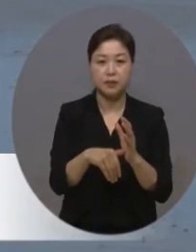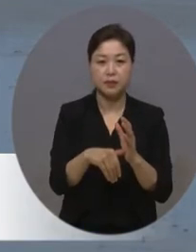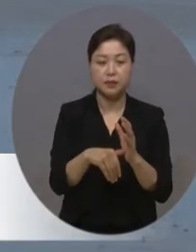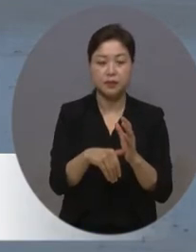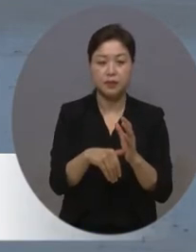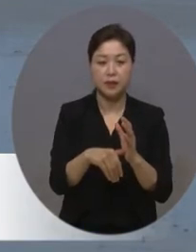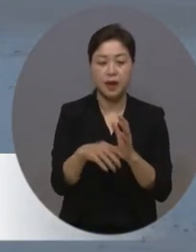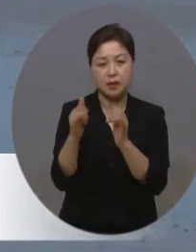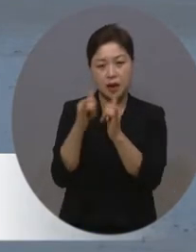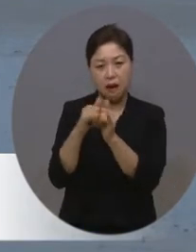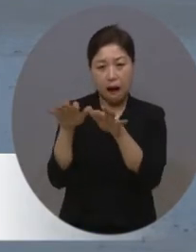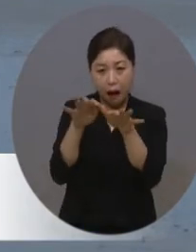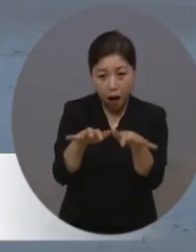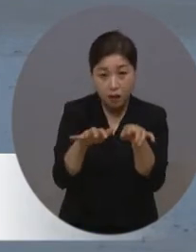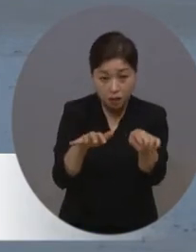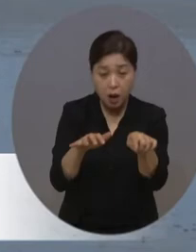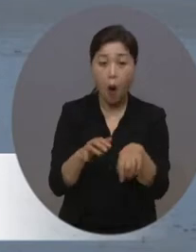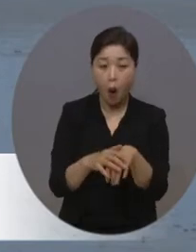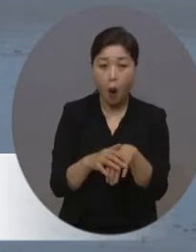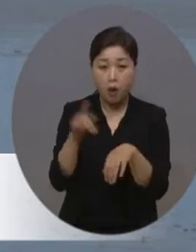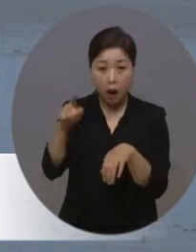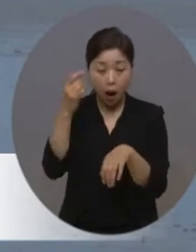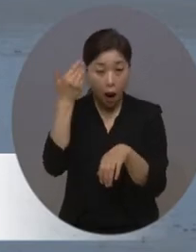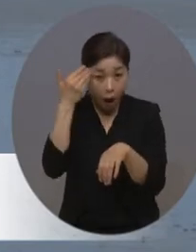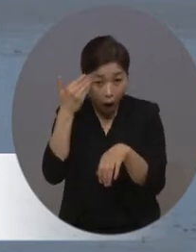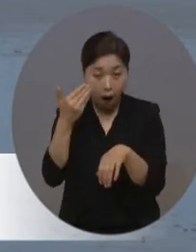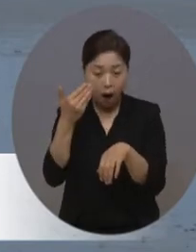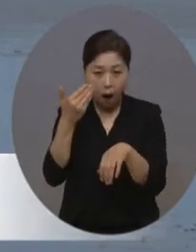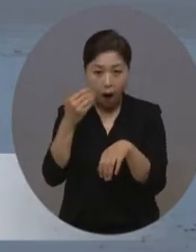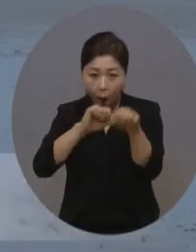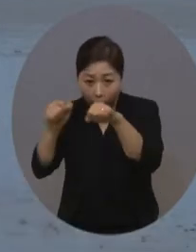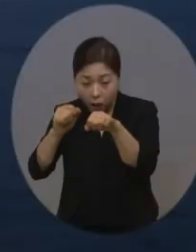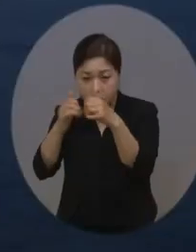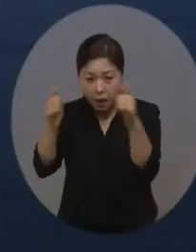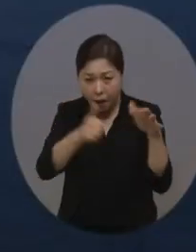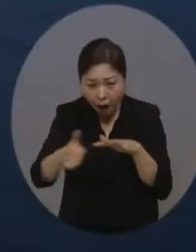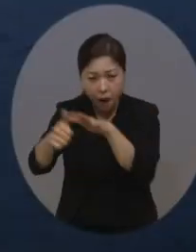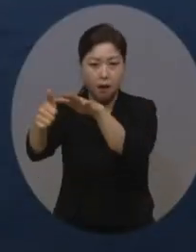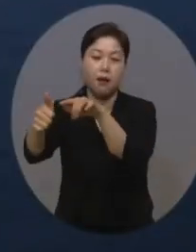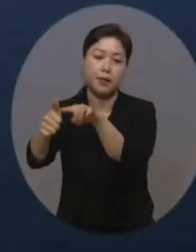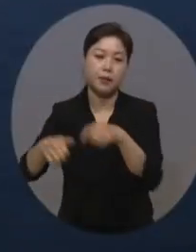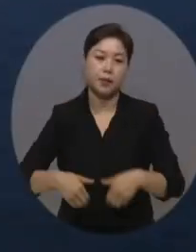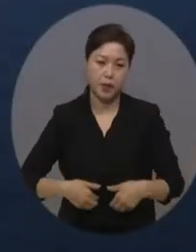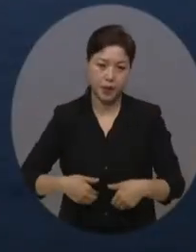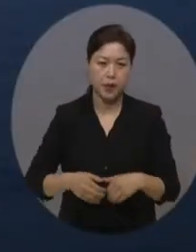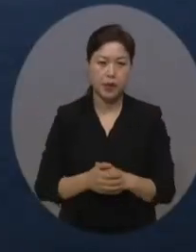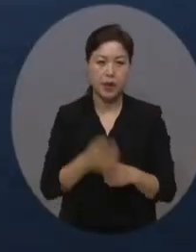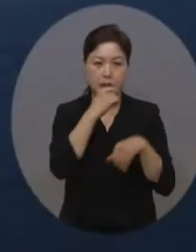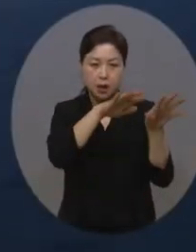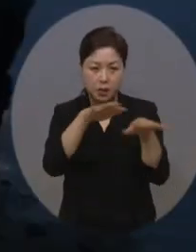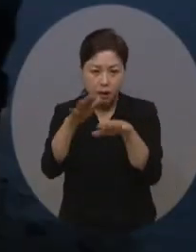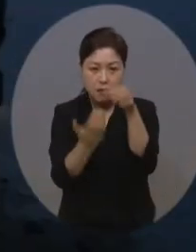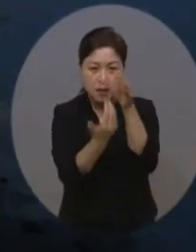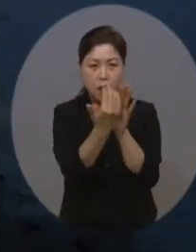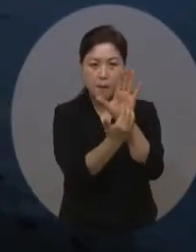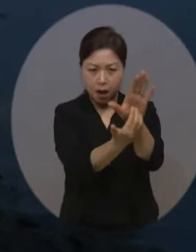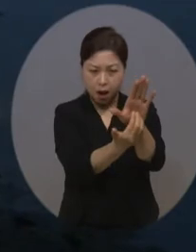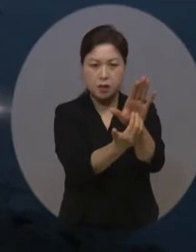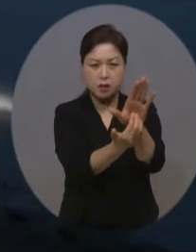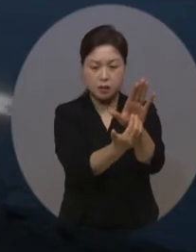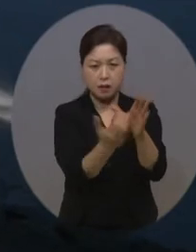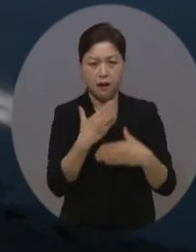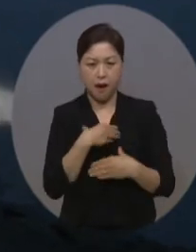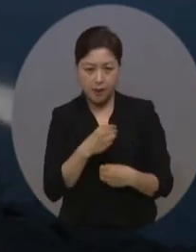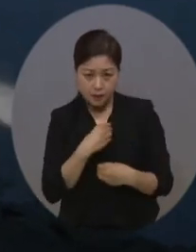여러 사람 중에 잘하는 사람을 따라서 행동을 빨리 움직이는 게 좋을 거예요. 바닷가에서 사고를 예방하려면 안전수칙을